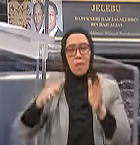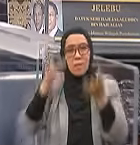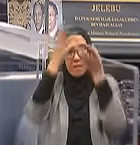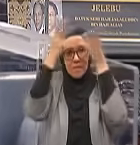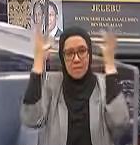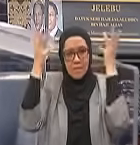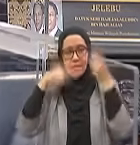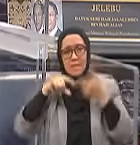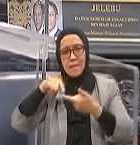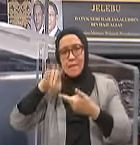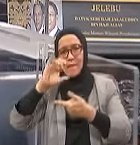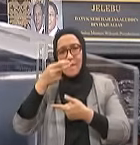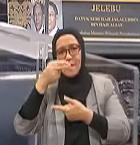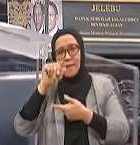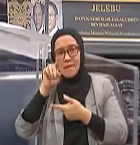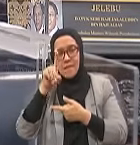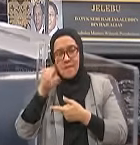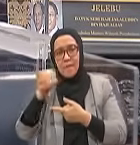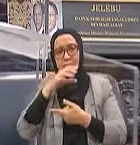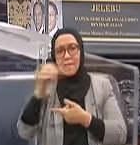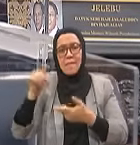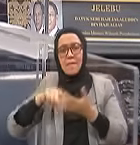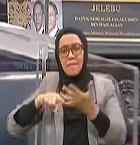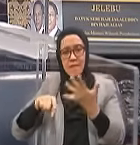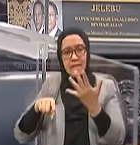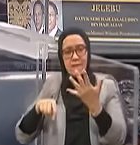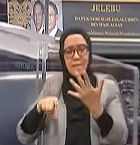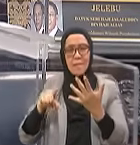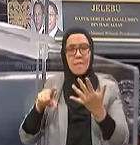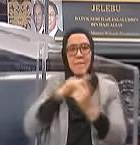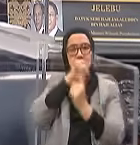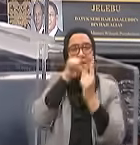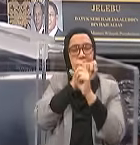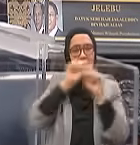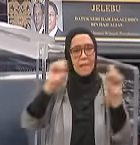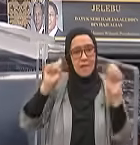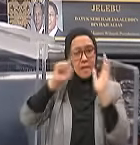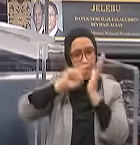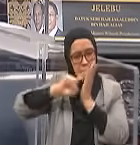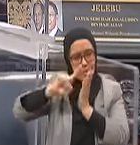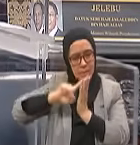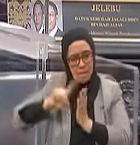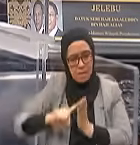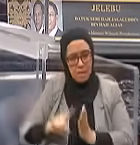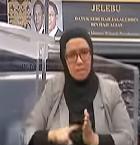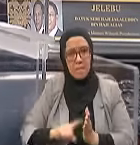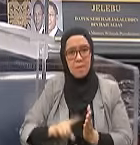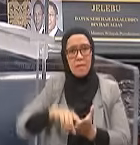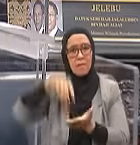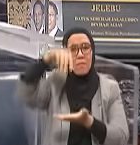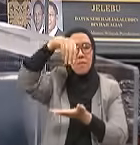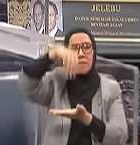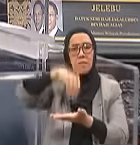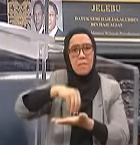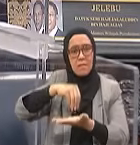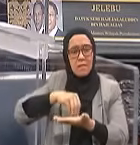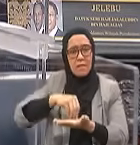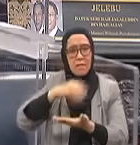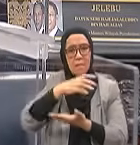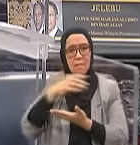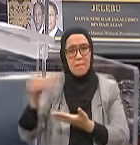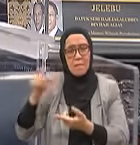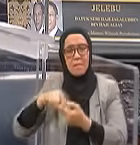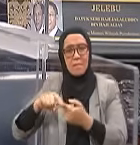semakan dan sangat 2nadh banjir di kawasan ini khususnya di kawasan Rawa ataupun di Pahang sepanjang jajaran